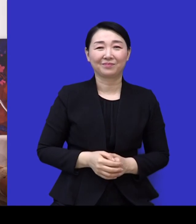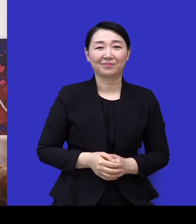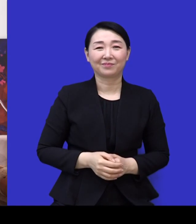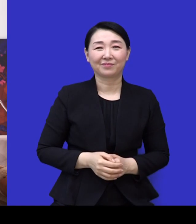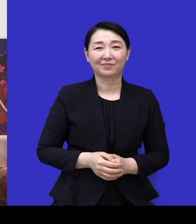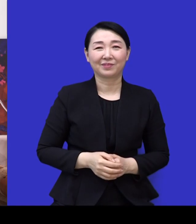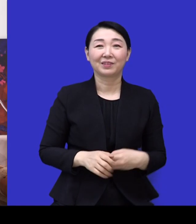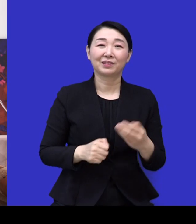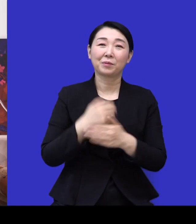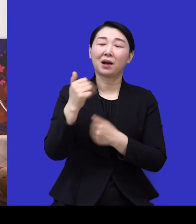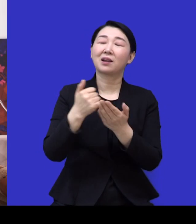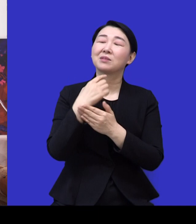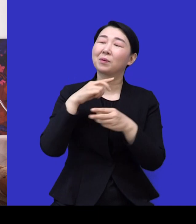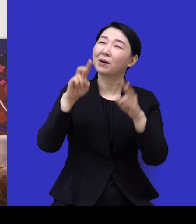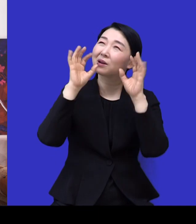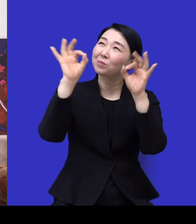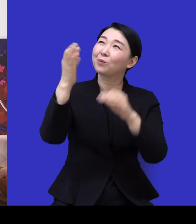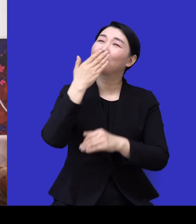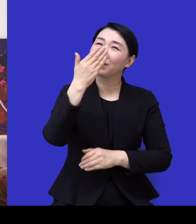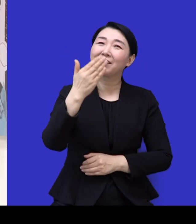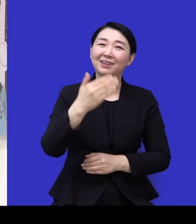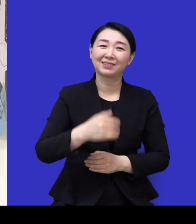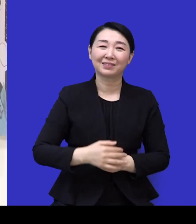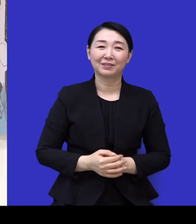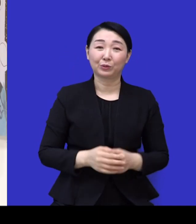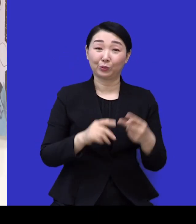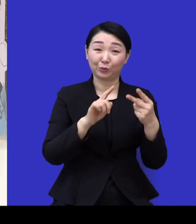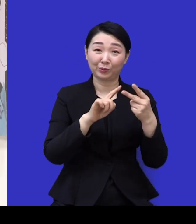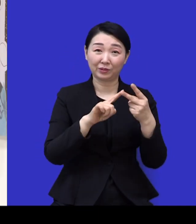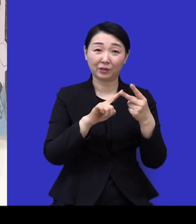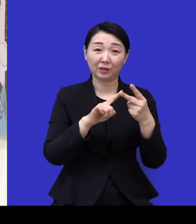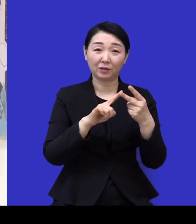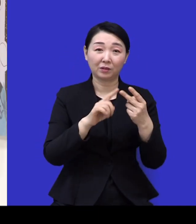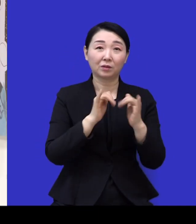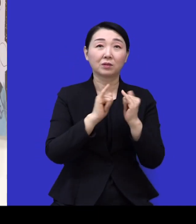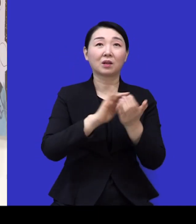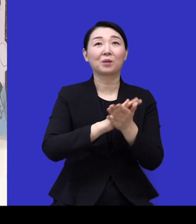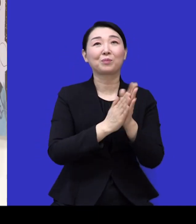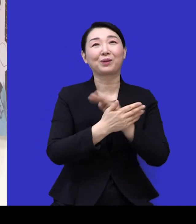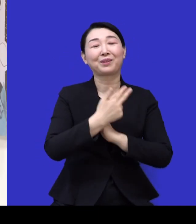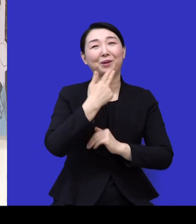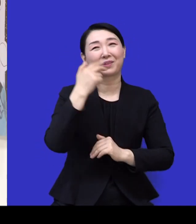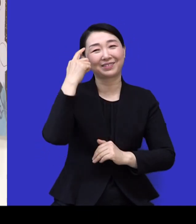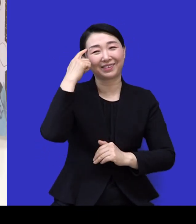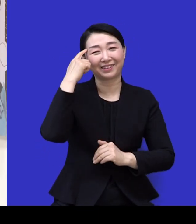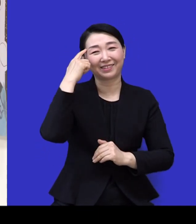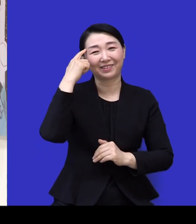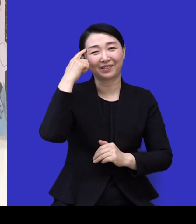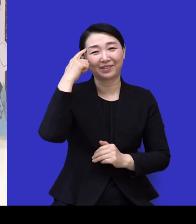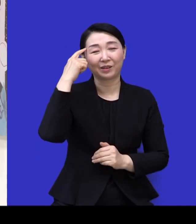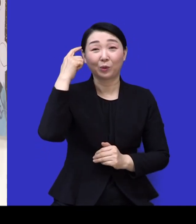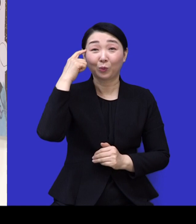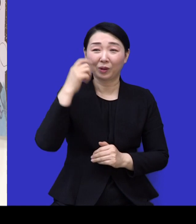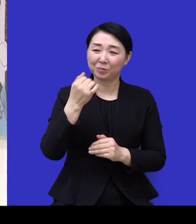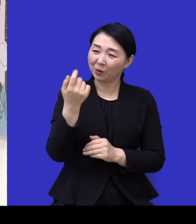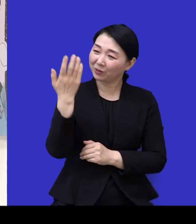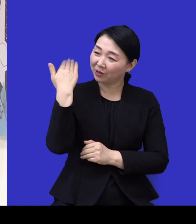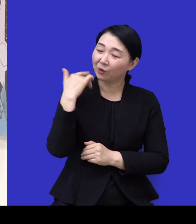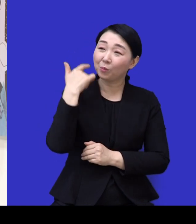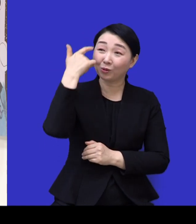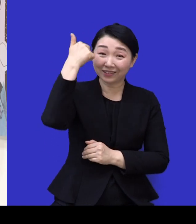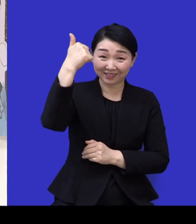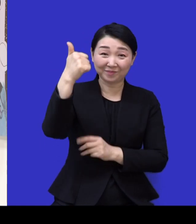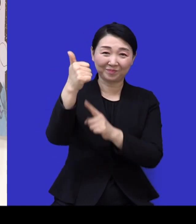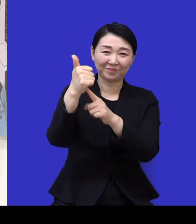더 하나만 바라볼 수밖에 없는 거고 두 번째로는 이거 사람이 변하지 않는다는 생각이 계속 들어요. 그러니까 네. 얼마 전에 어떤